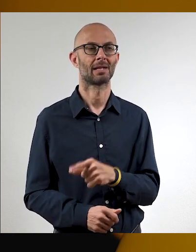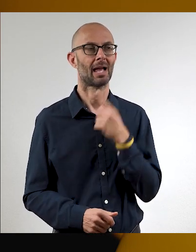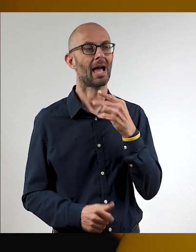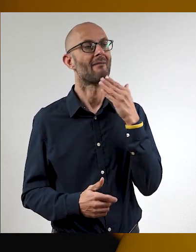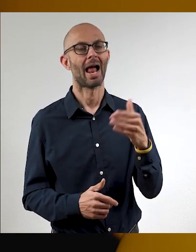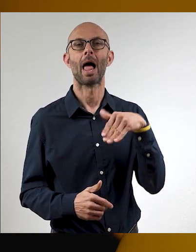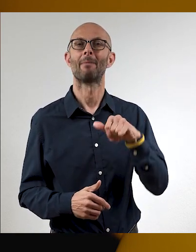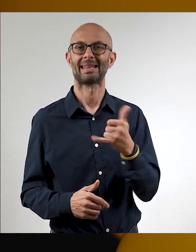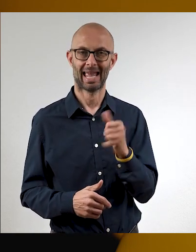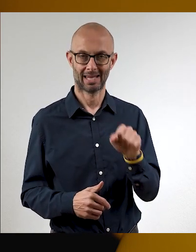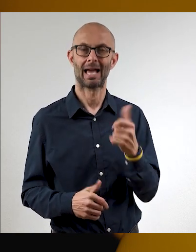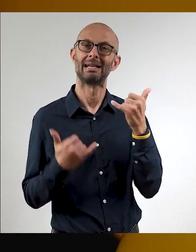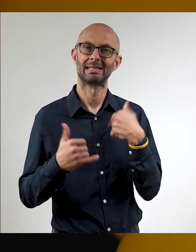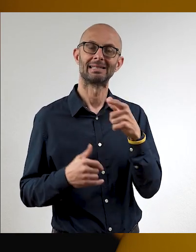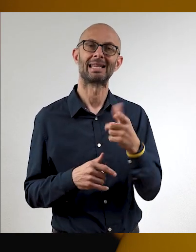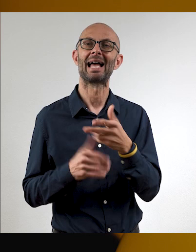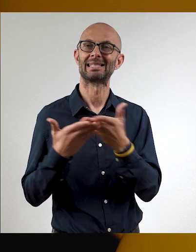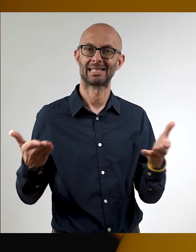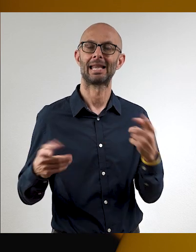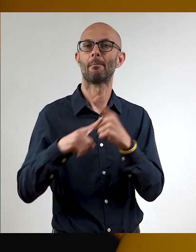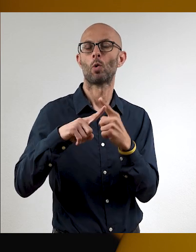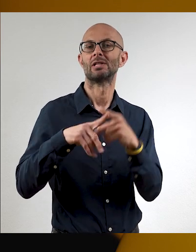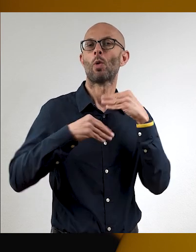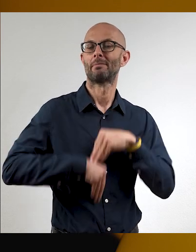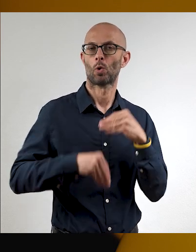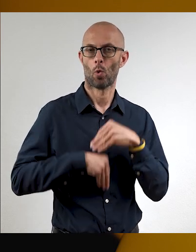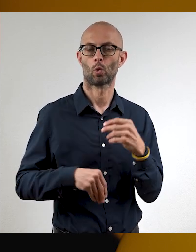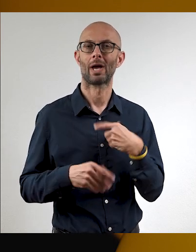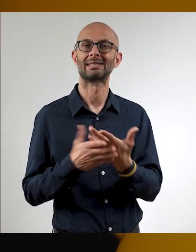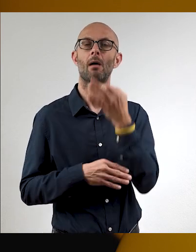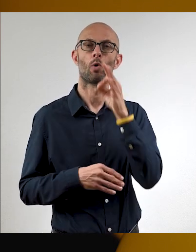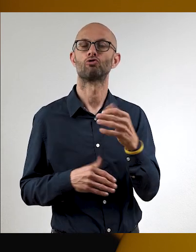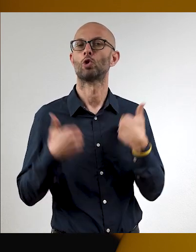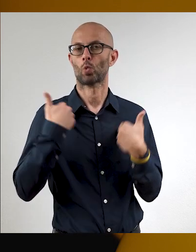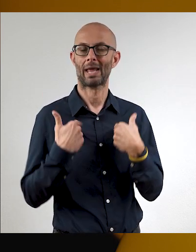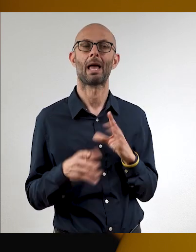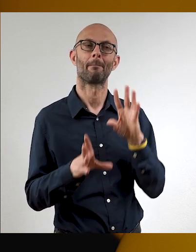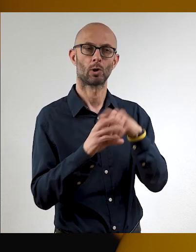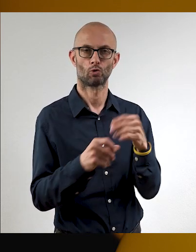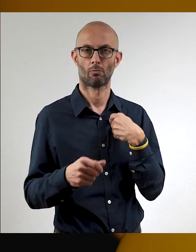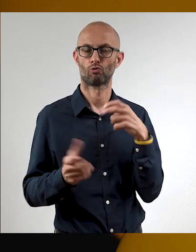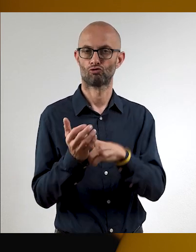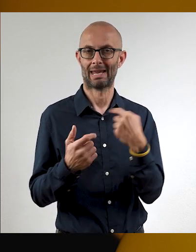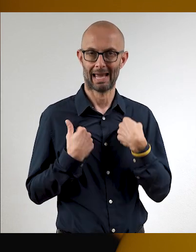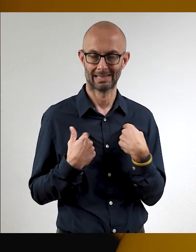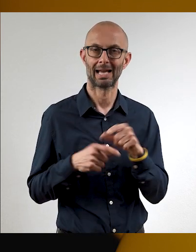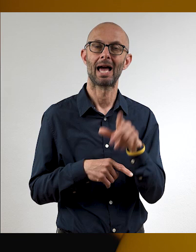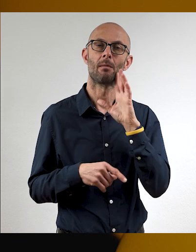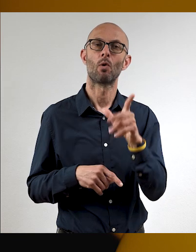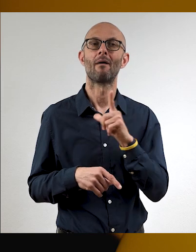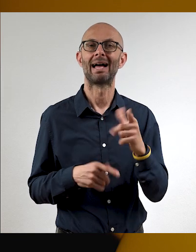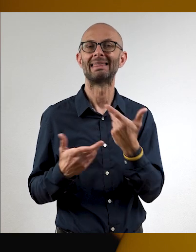Hvala, Mateja. Zdaj se ti na sceni pozitivne psihologije za boljše življenje pridružujem še jaz, ker